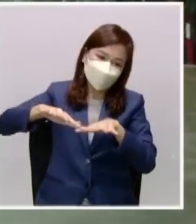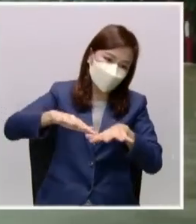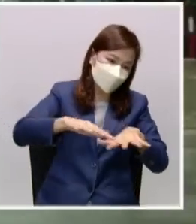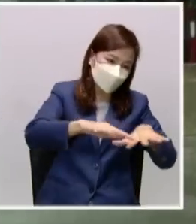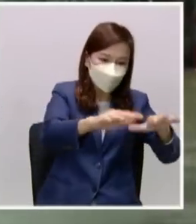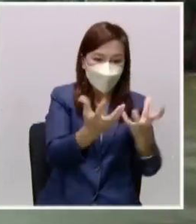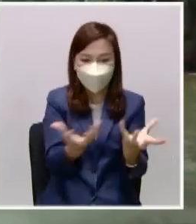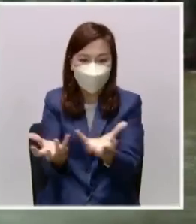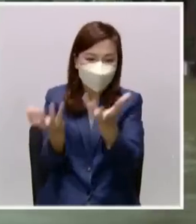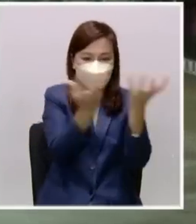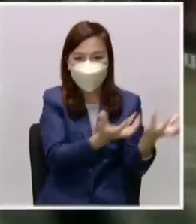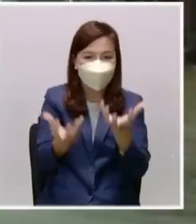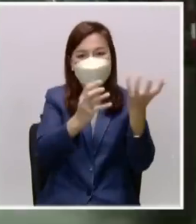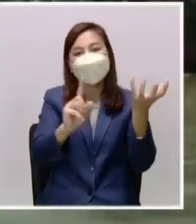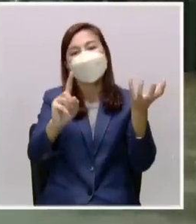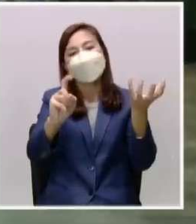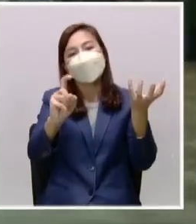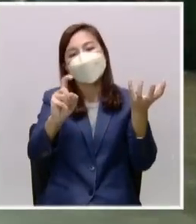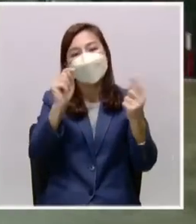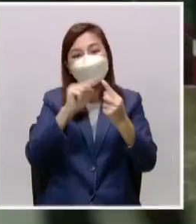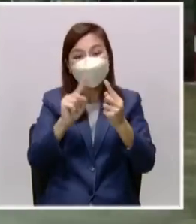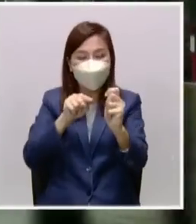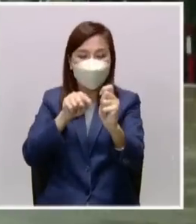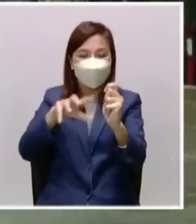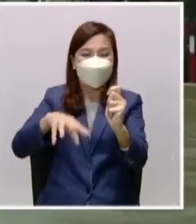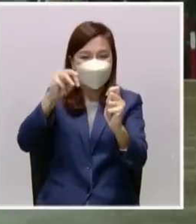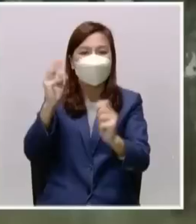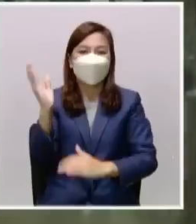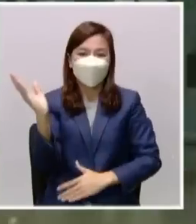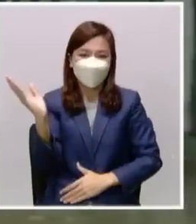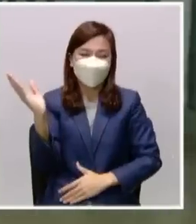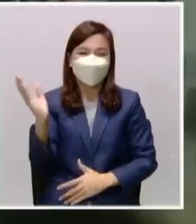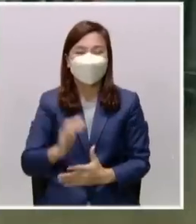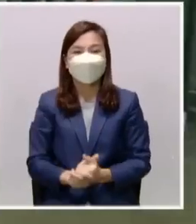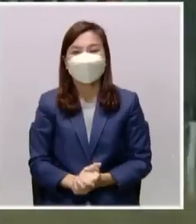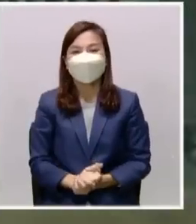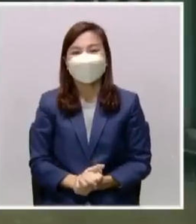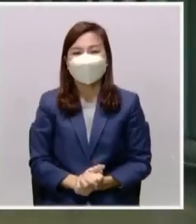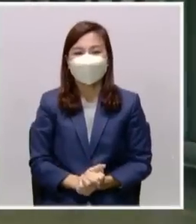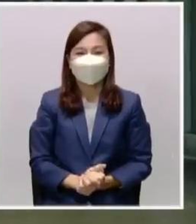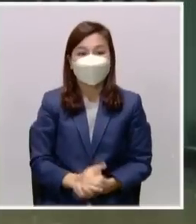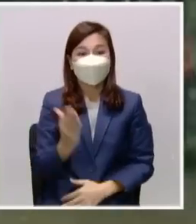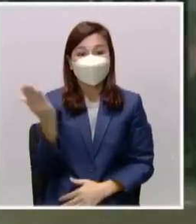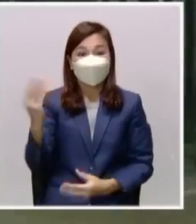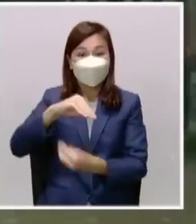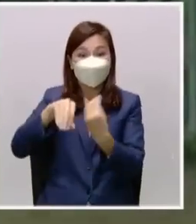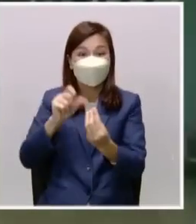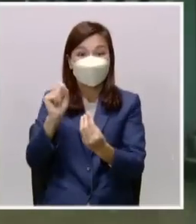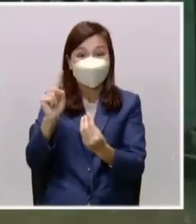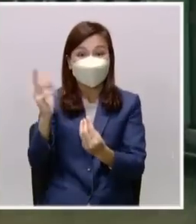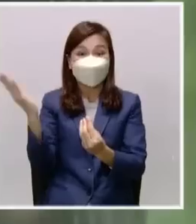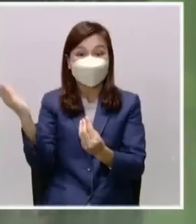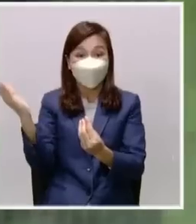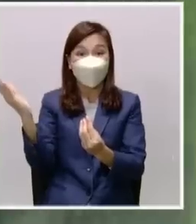ของขึ้นถูกสุดที่สูงไม่ทันโดยเฉพาะอย่างยิ่งในพื้นที่ตัวเมืองครับนะครับนี้เป็นย่านเศรษฐกิจในตัวเมืองจังหวัด